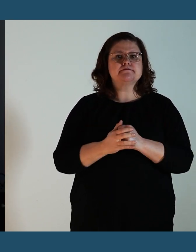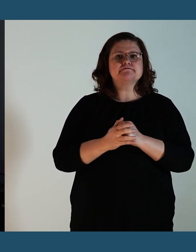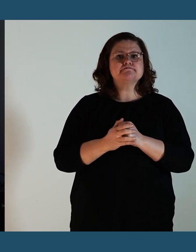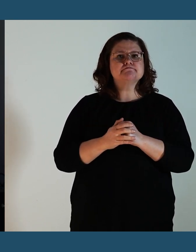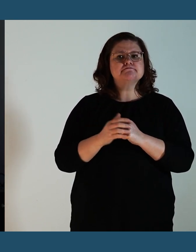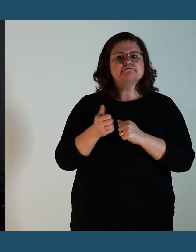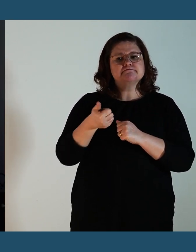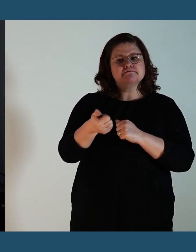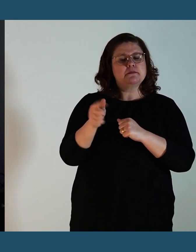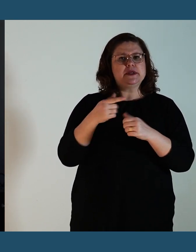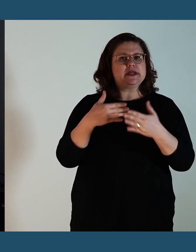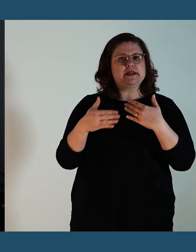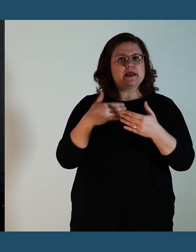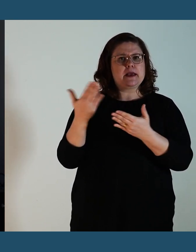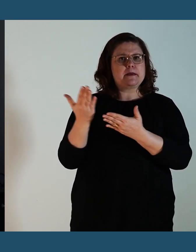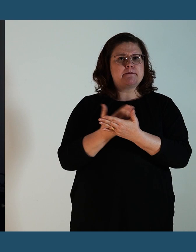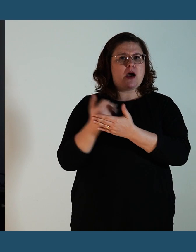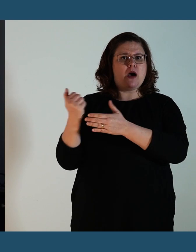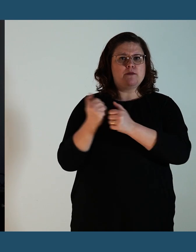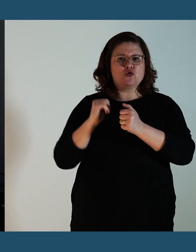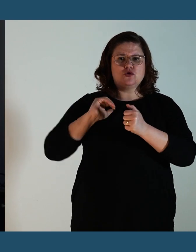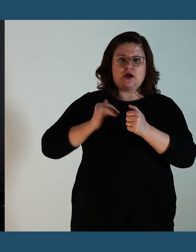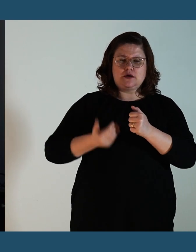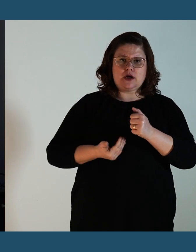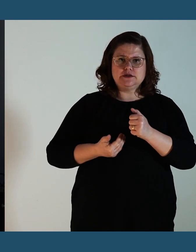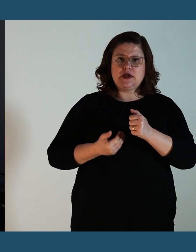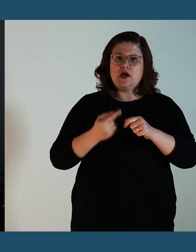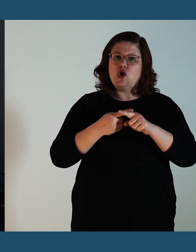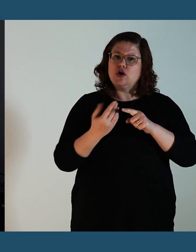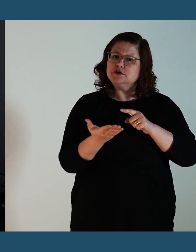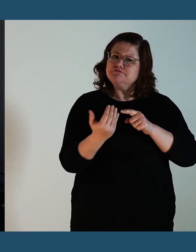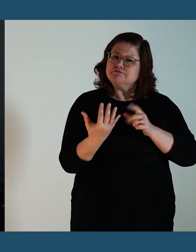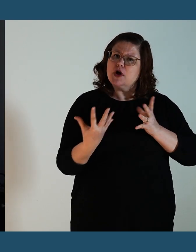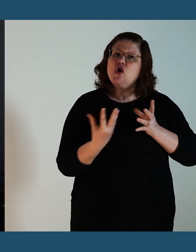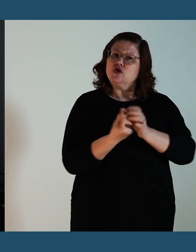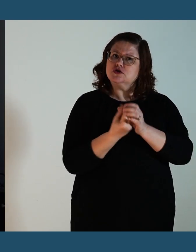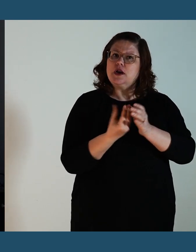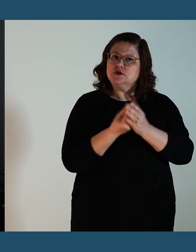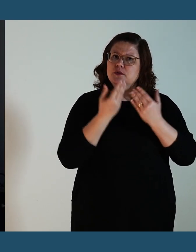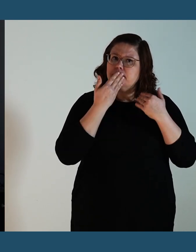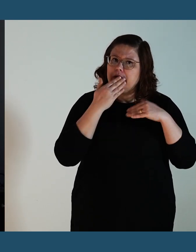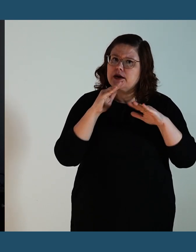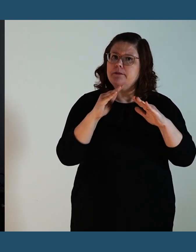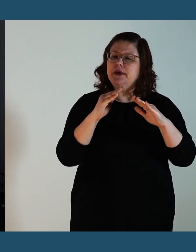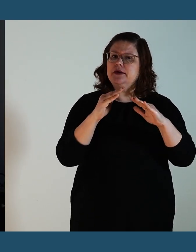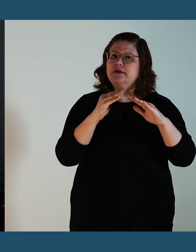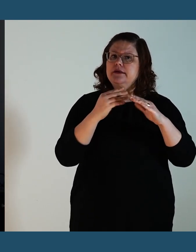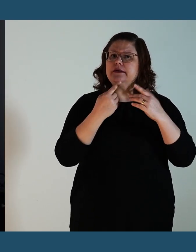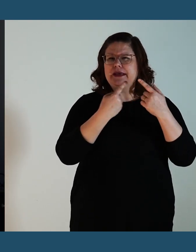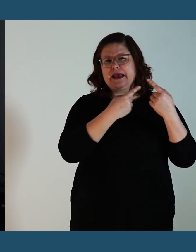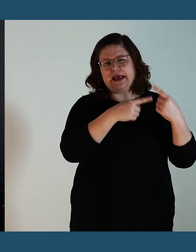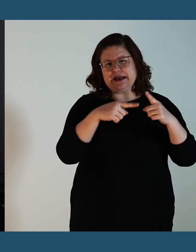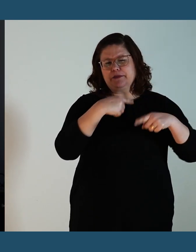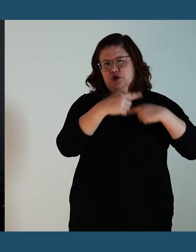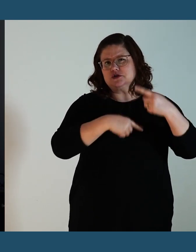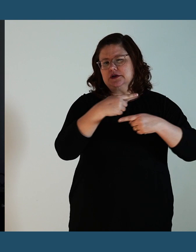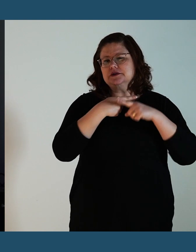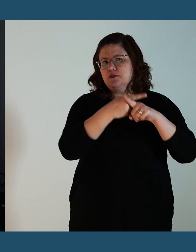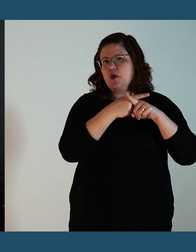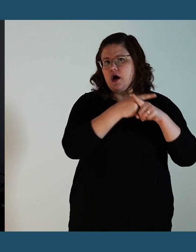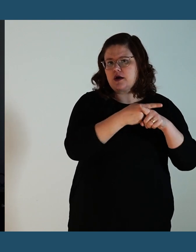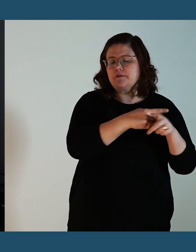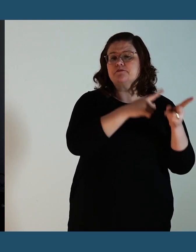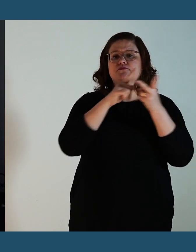tekisit maahanmuuttajien naisten toisaalta osallisuuden parantamiseksi just näissä prosesseissa ja toisaalta